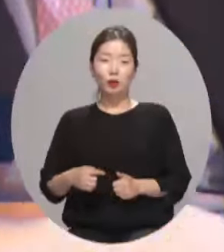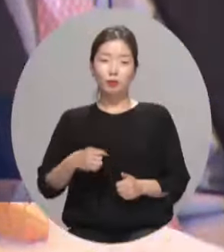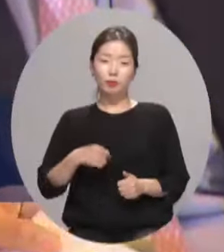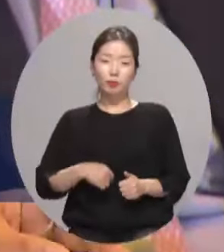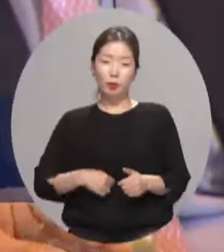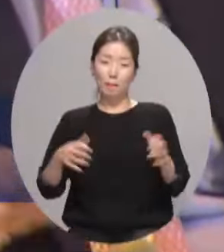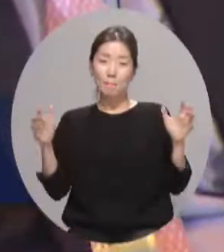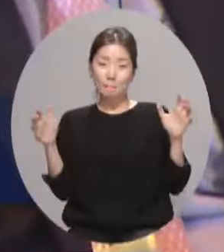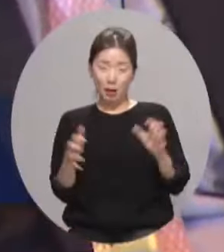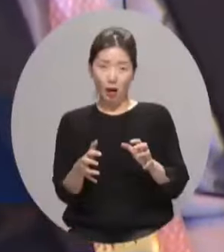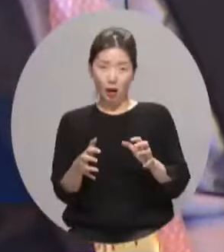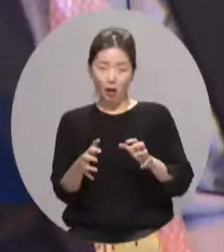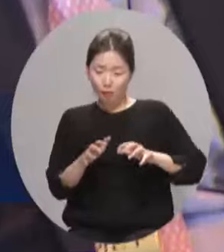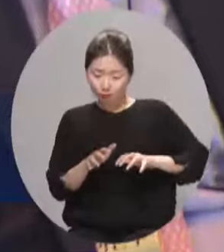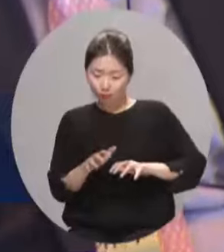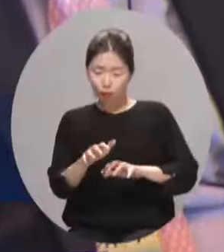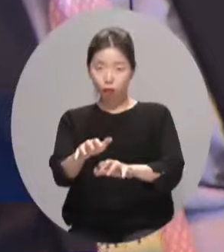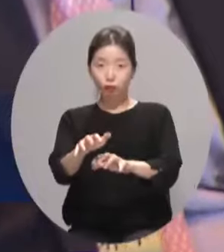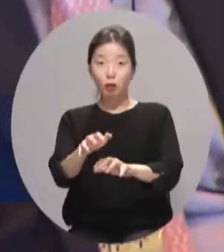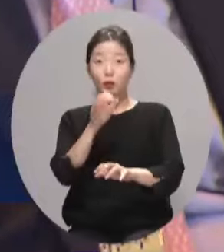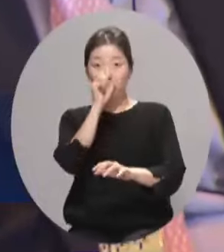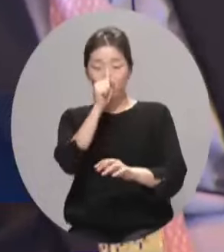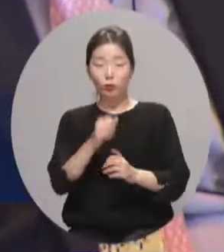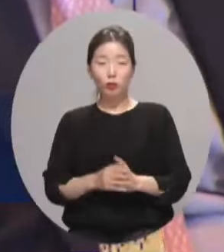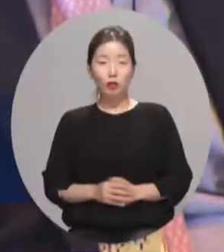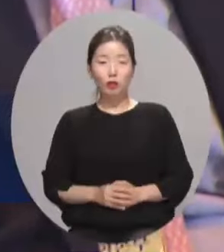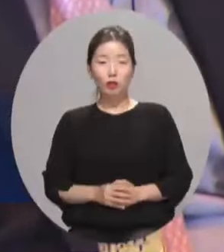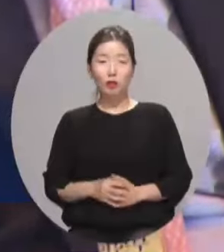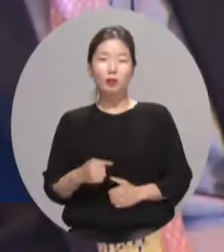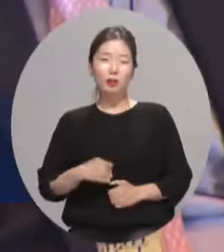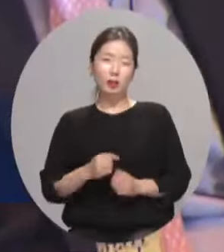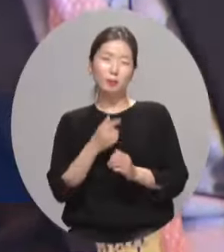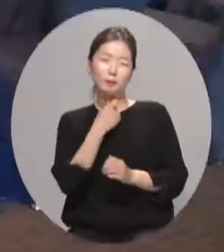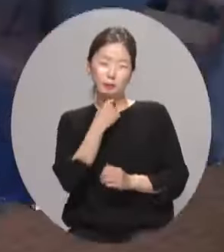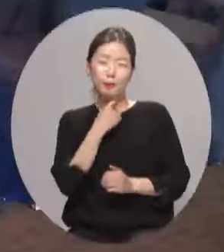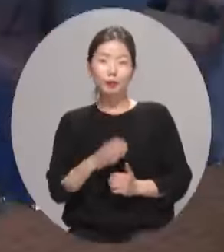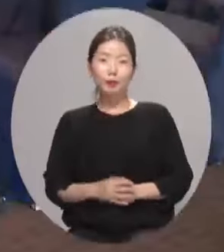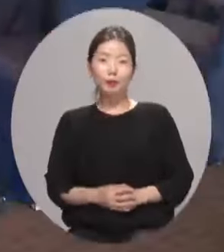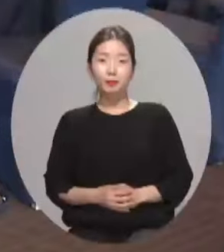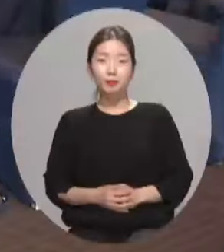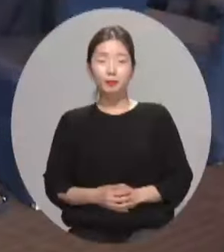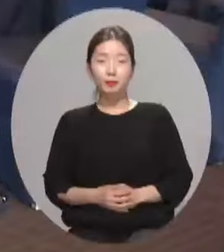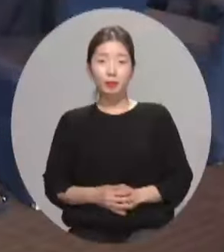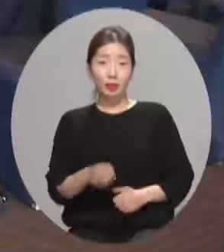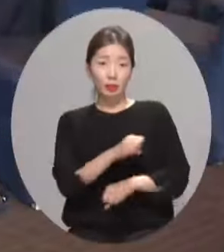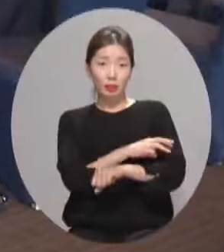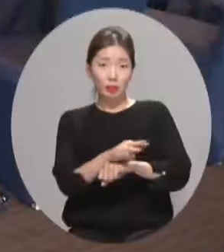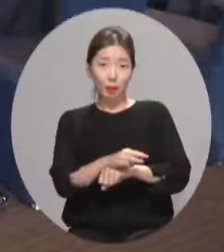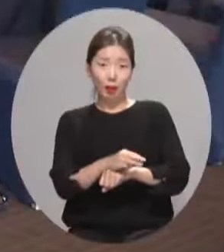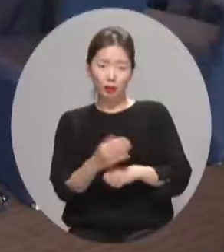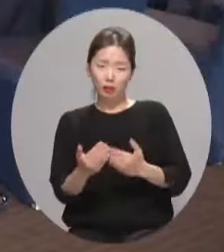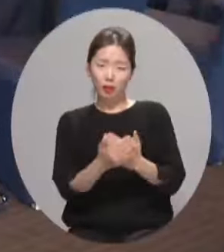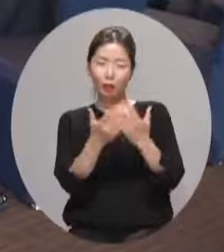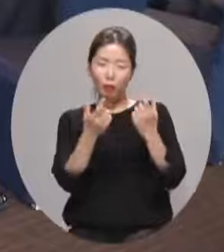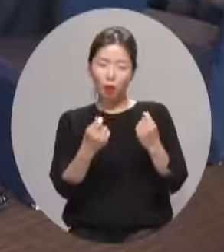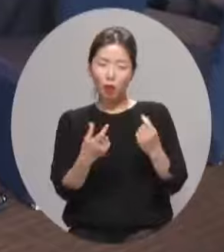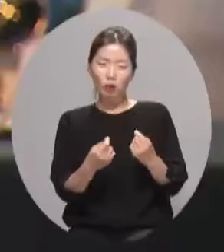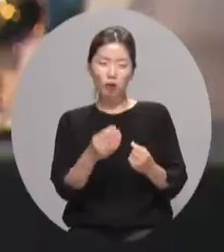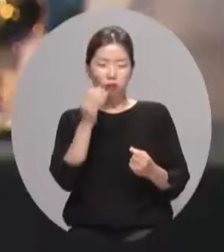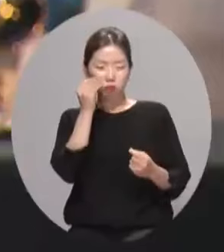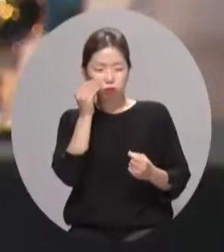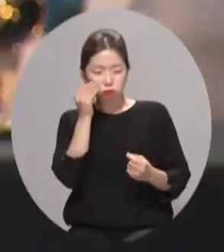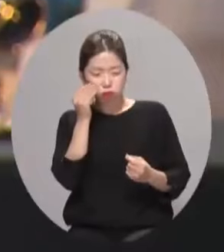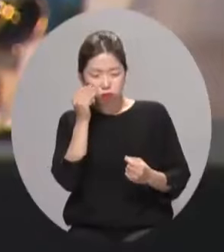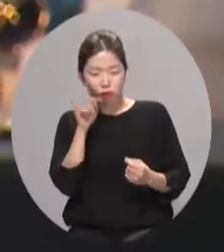목소리를 내면서 앞으로 좀 나갔으면 좋겠다 하는 것이 간절한 바람입니다. 새만금 개발처럼 해묵은 만년